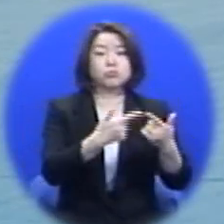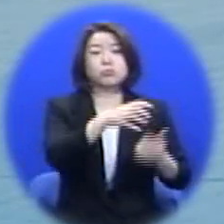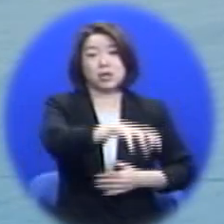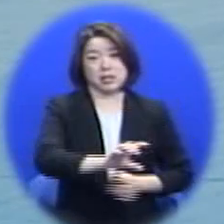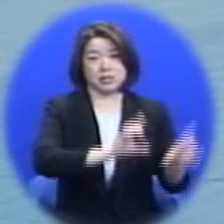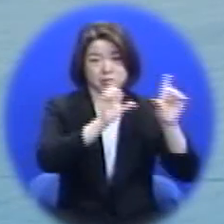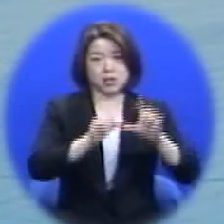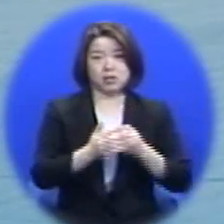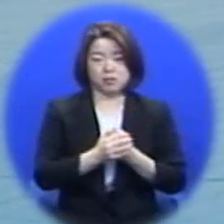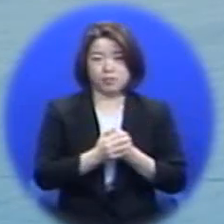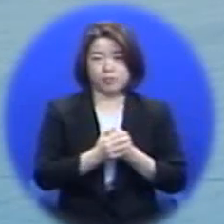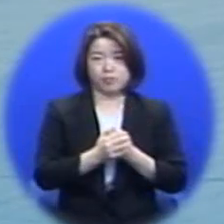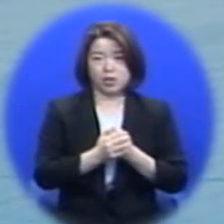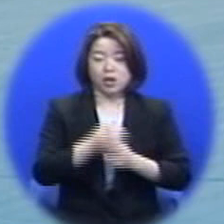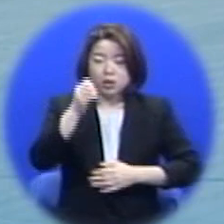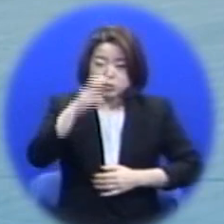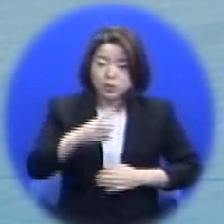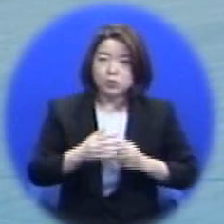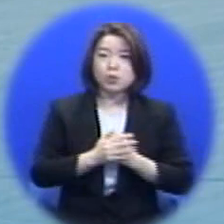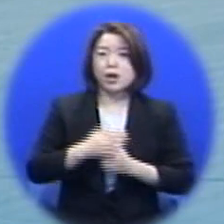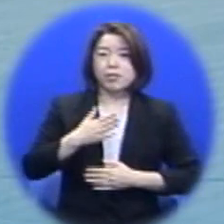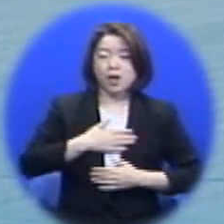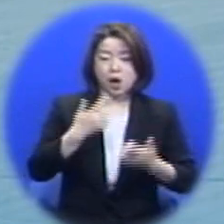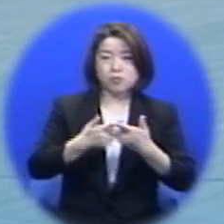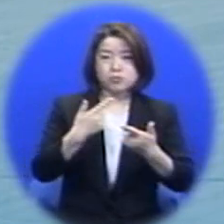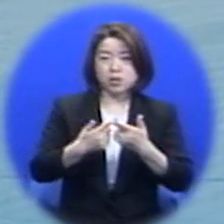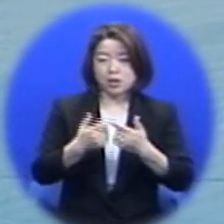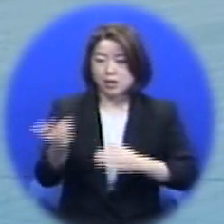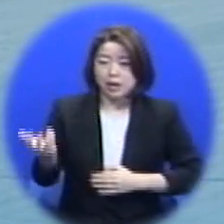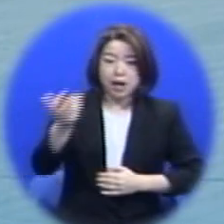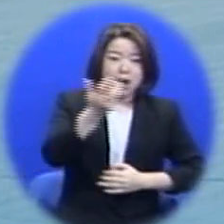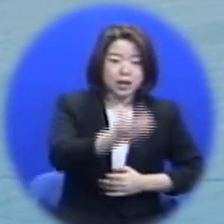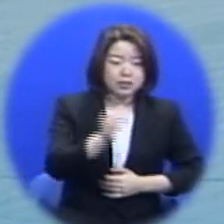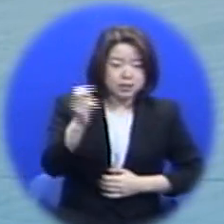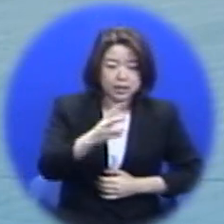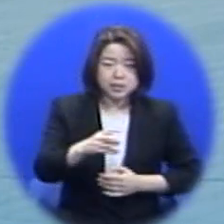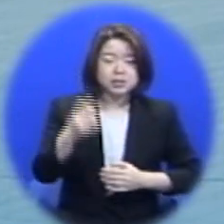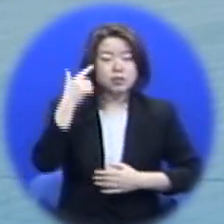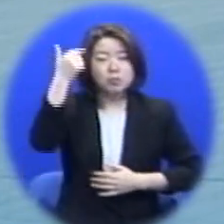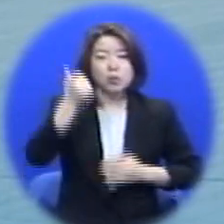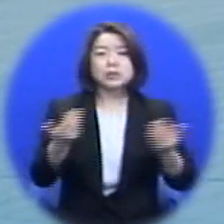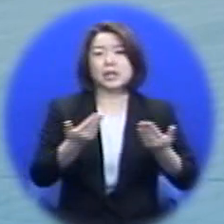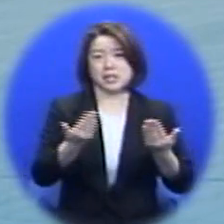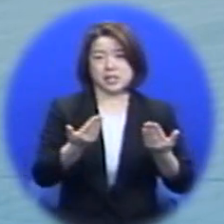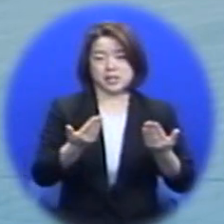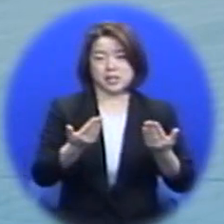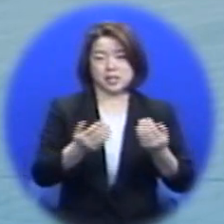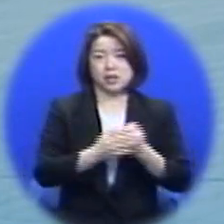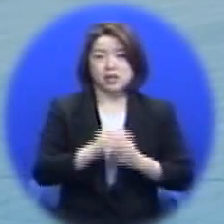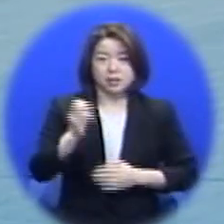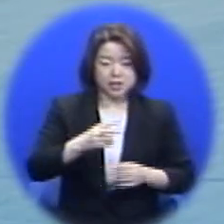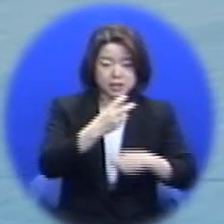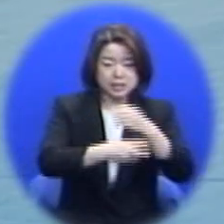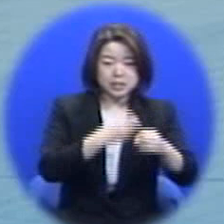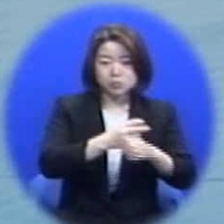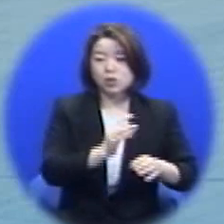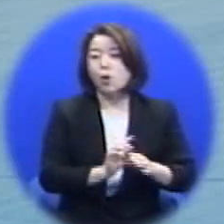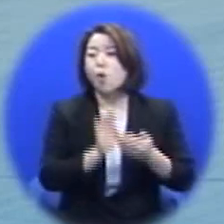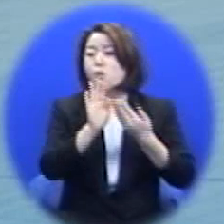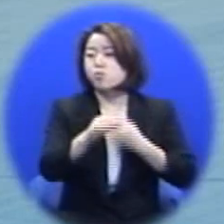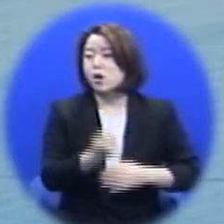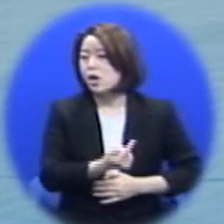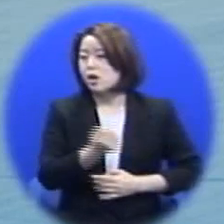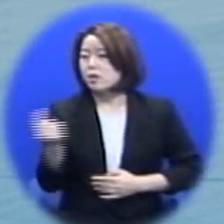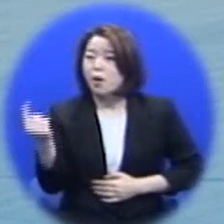1997년 20년 뒤에 저는 부산에서 목사로 목회를 하고 있었습니다. 2017년 또 20년 뒤에 이번에